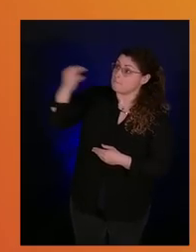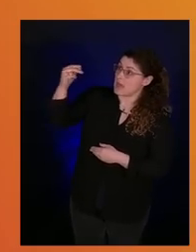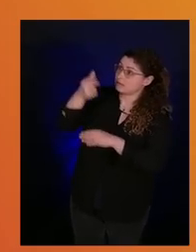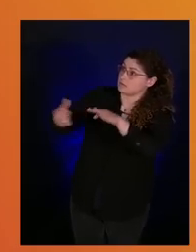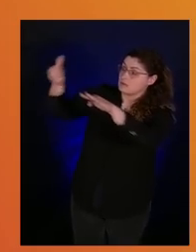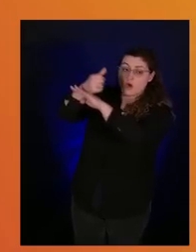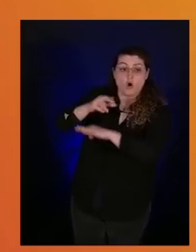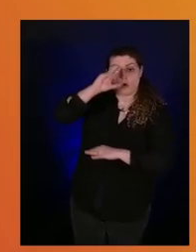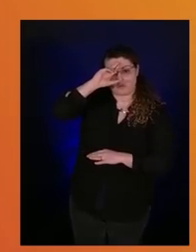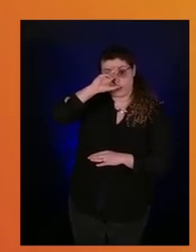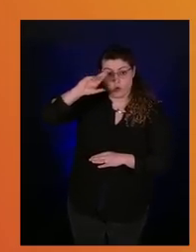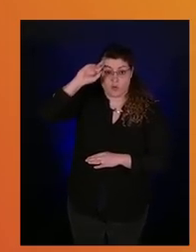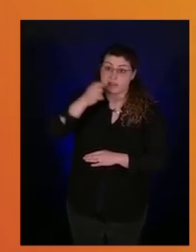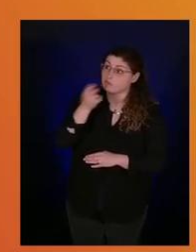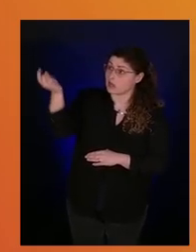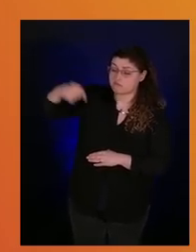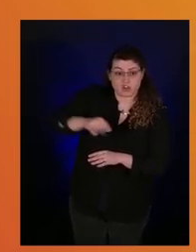n'est jamais venu.